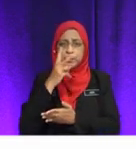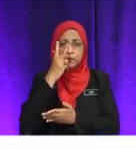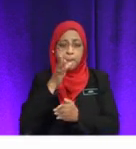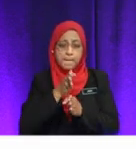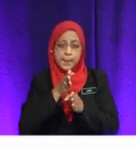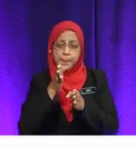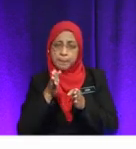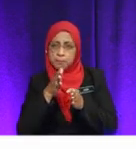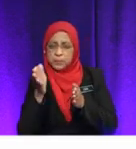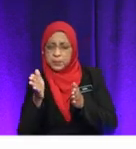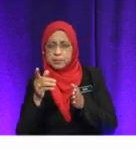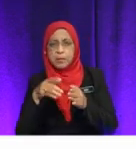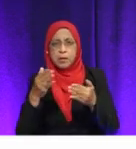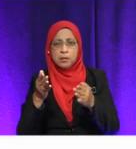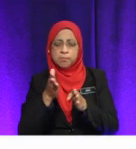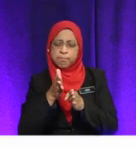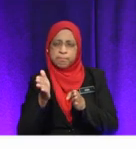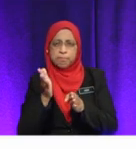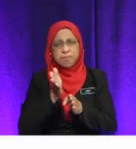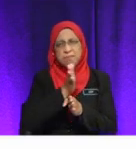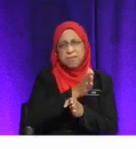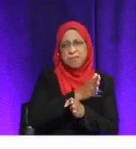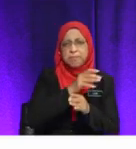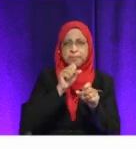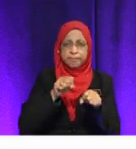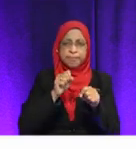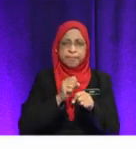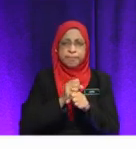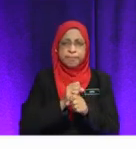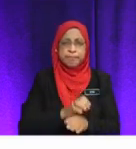Sisi sama dia sebelah kiri ataupun sebelah kanan